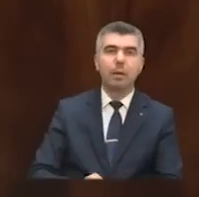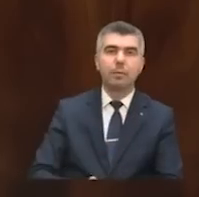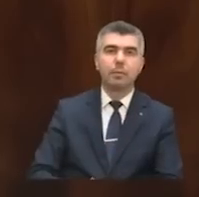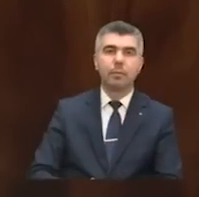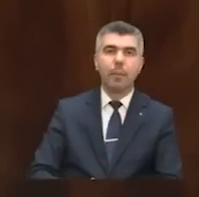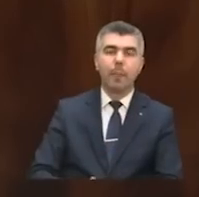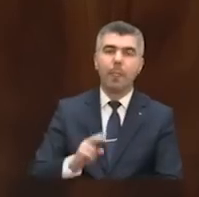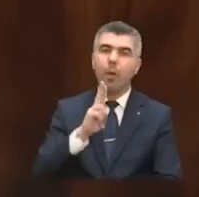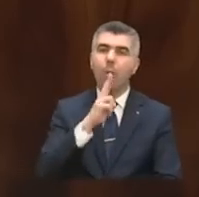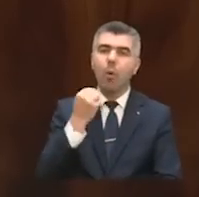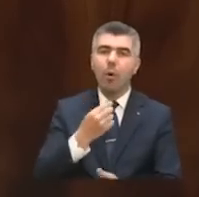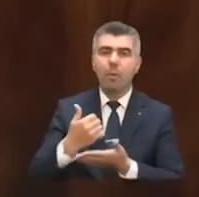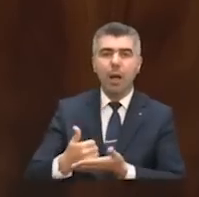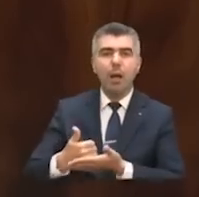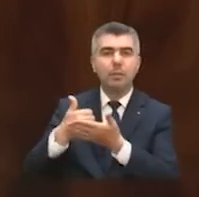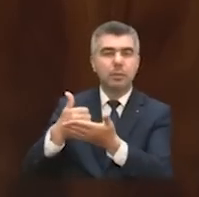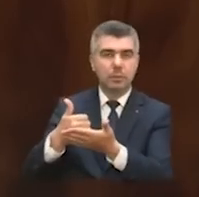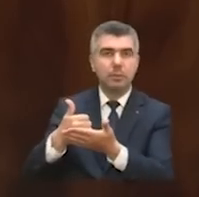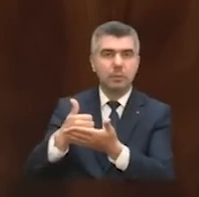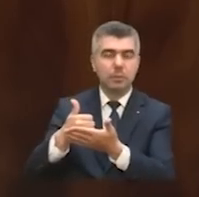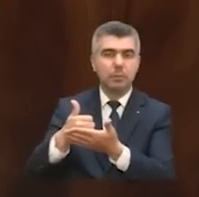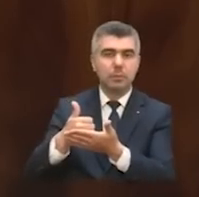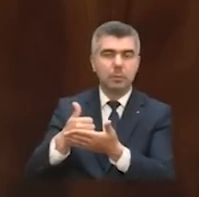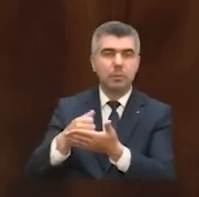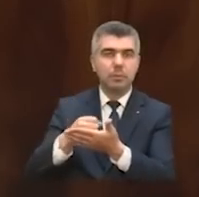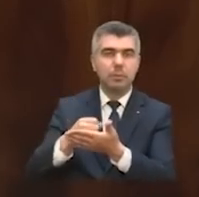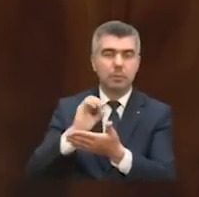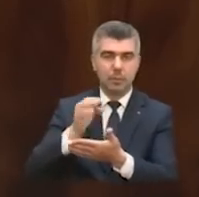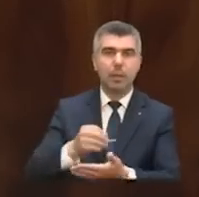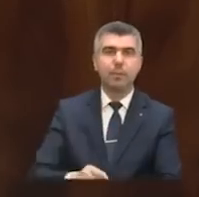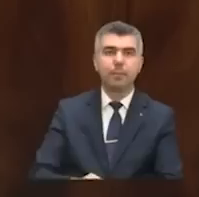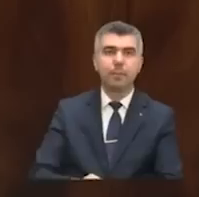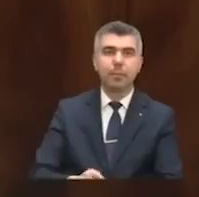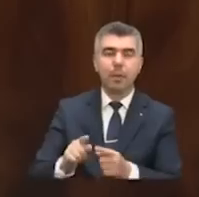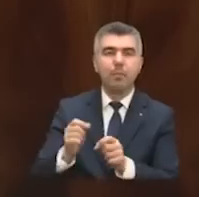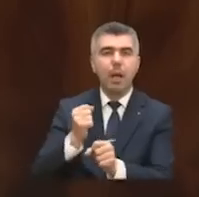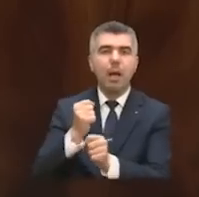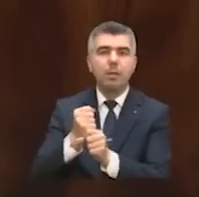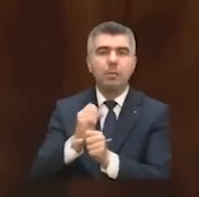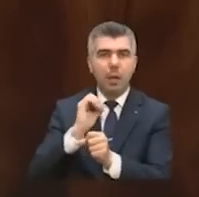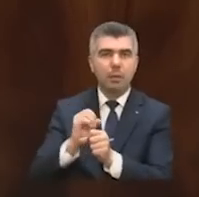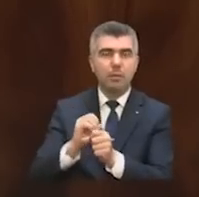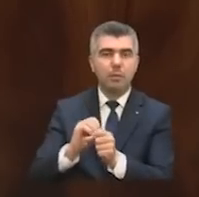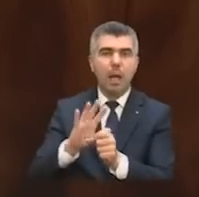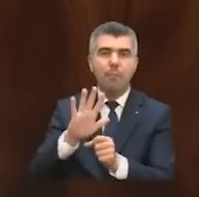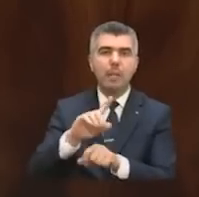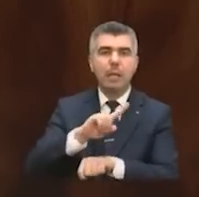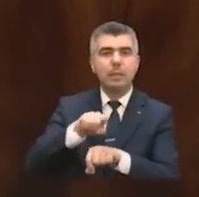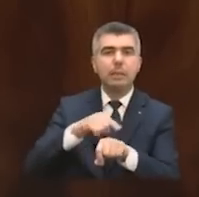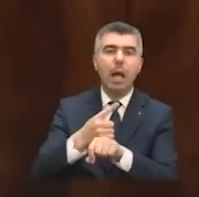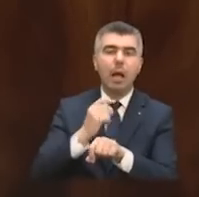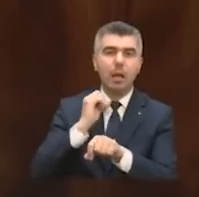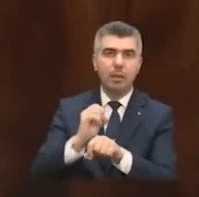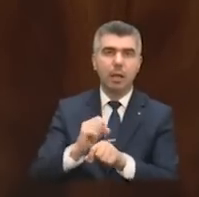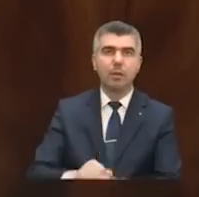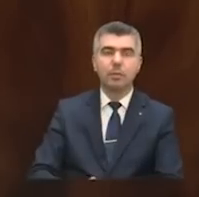والدوله غادي تعطيهم واحد يعني واحد الامكانيات باش يقدروا يشتغلوا في هذيك 5 ديال السوايع اللي غادي.